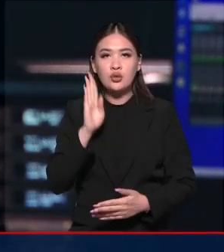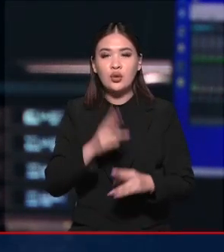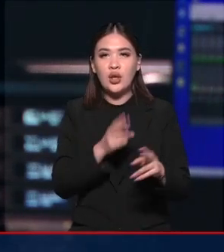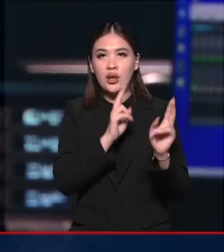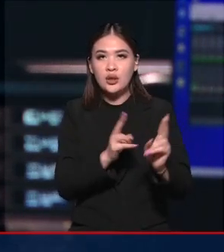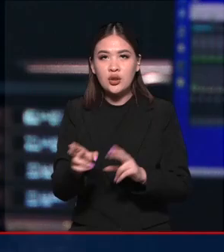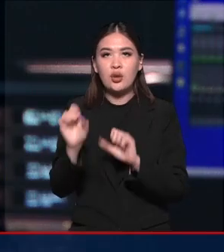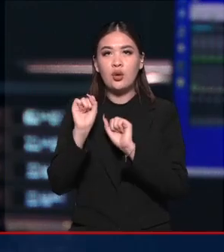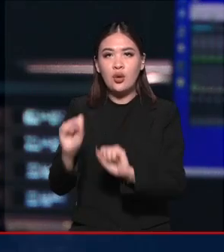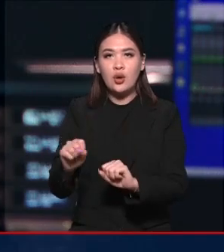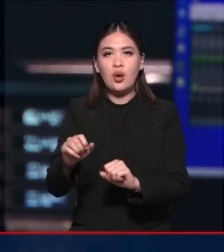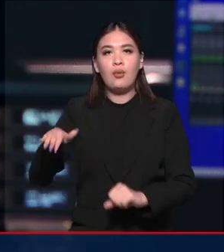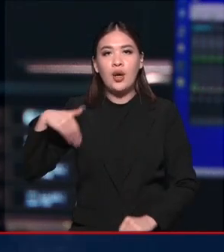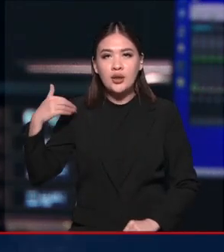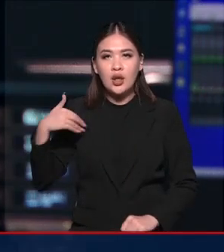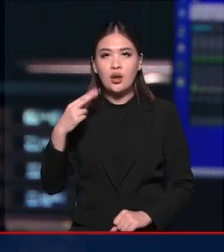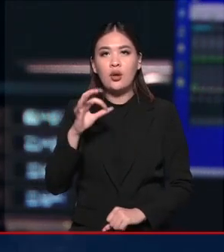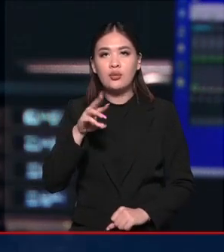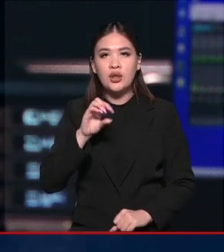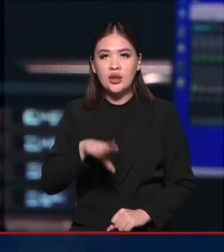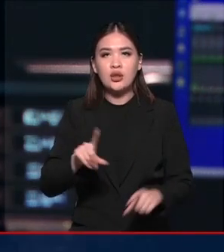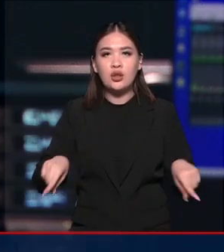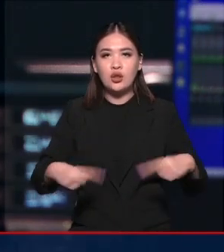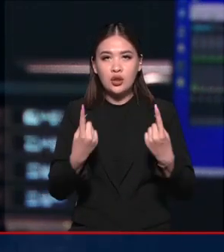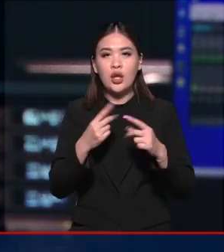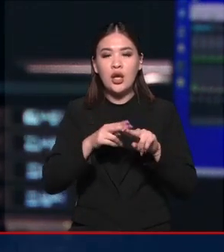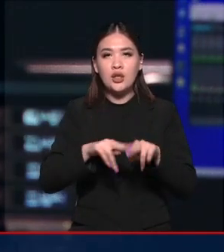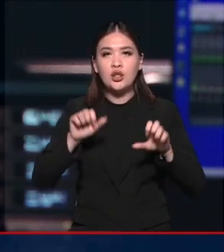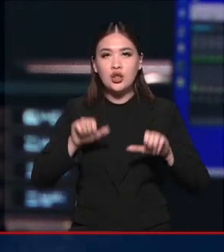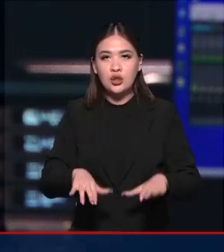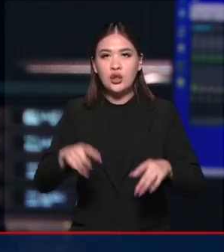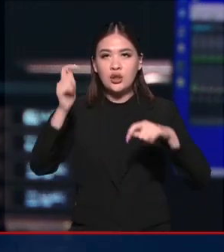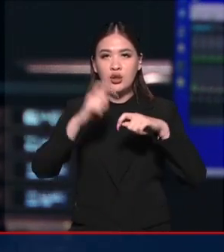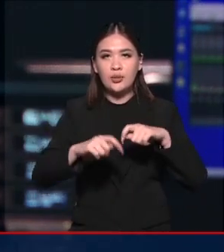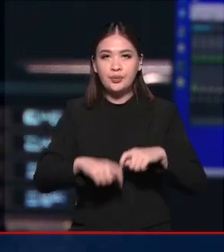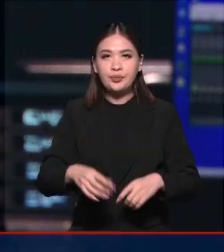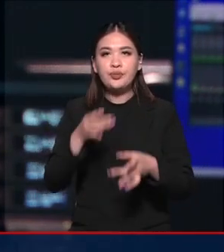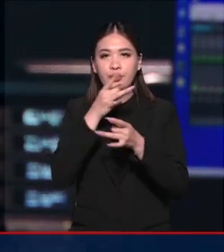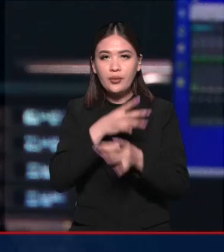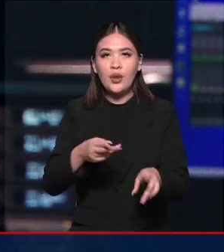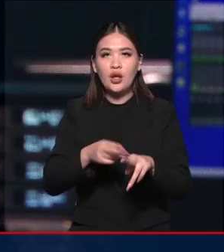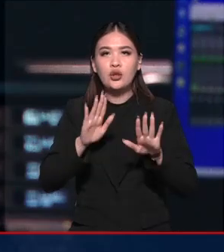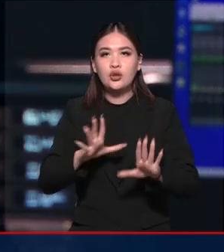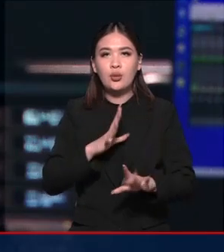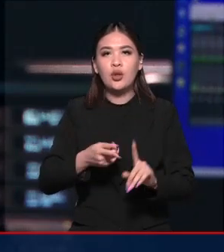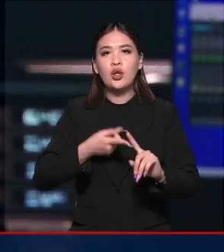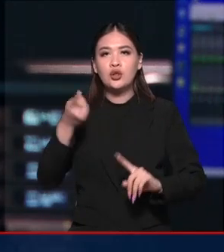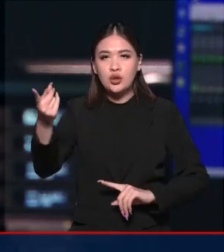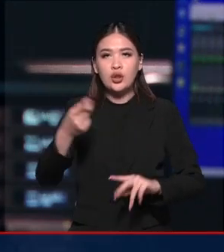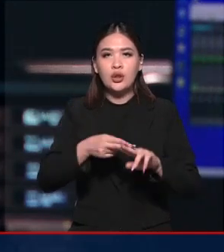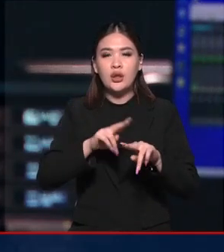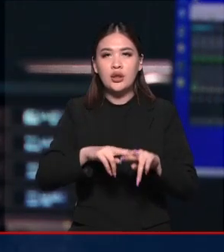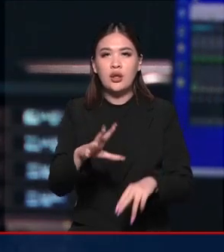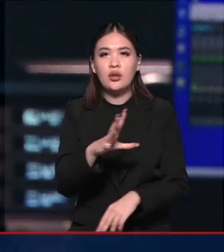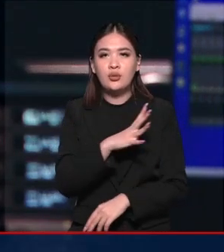реттеу, қорғау және пайдалану комитеті құрылды. Бұл шешімді сарапшылар құп көріп отыр. Тек ұзын арқан кен тұсауға